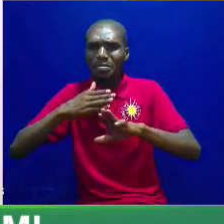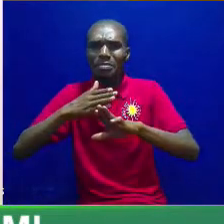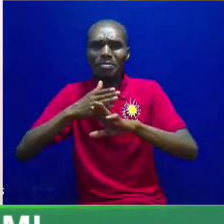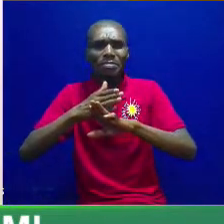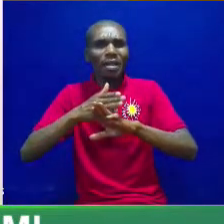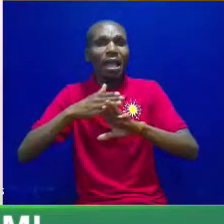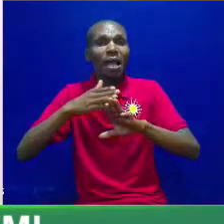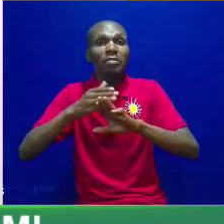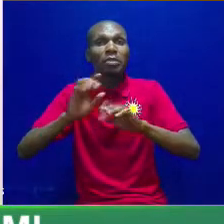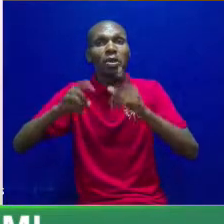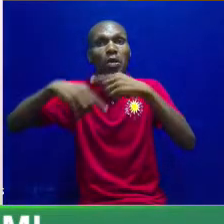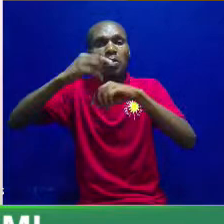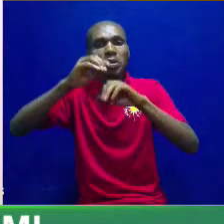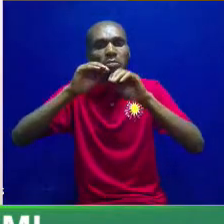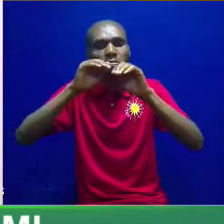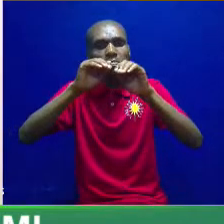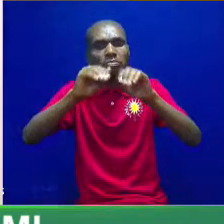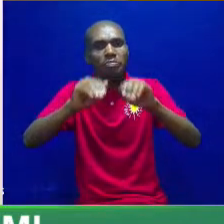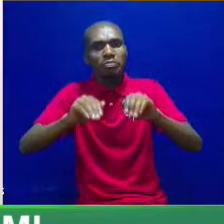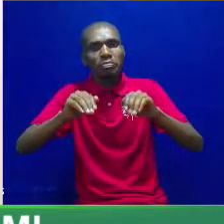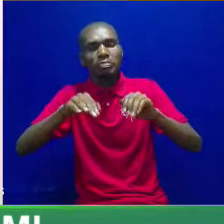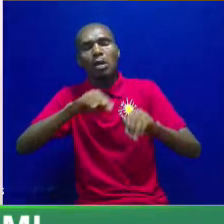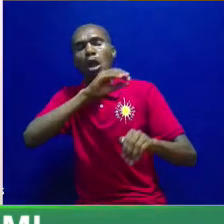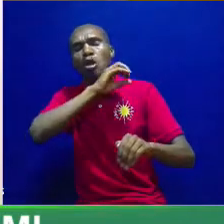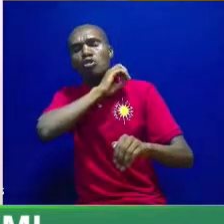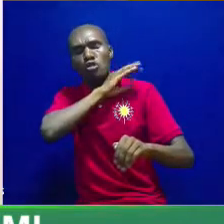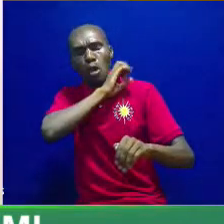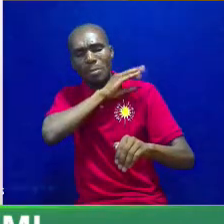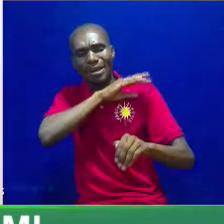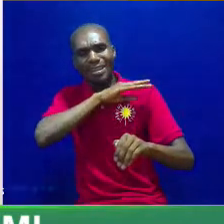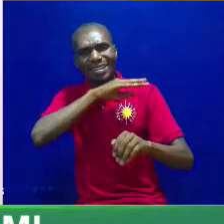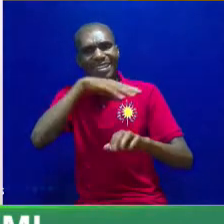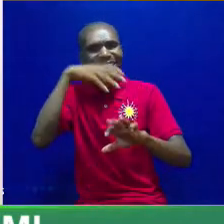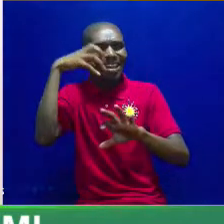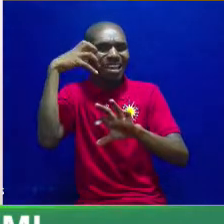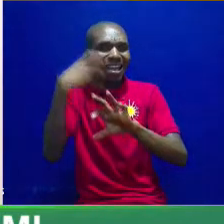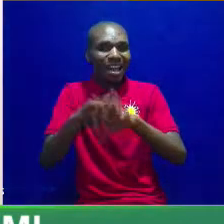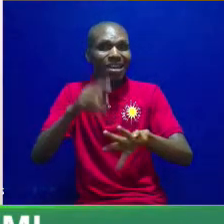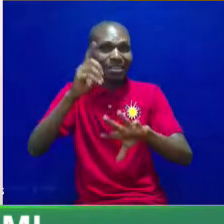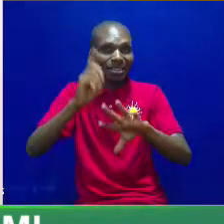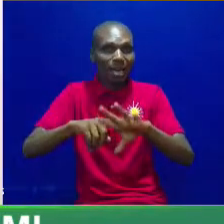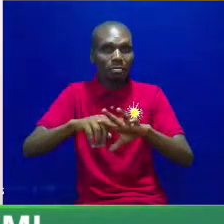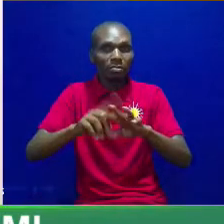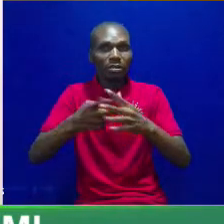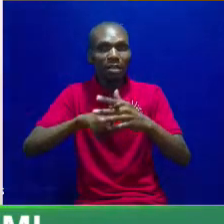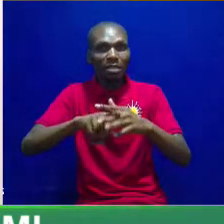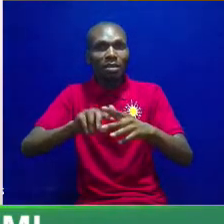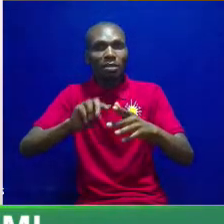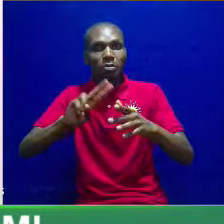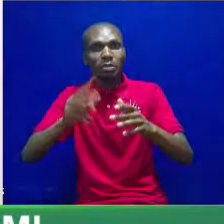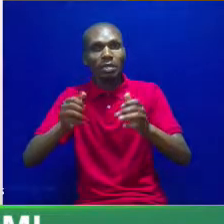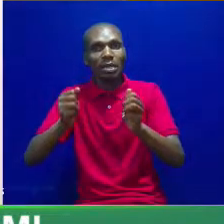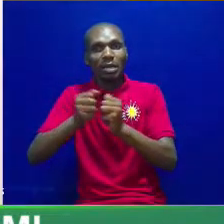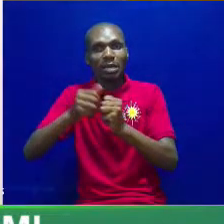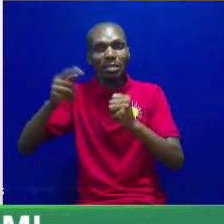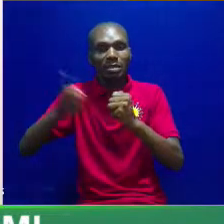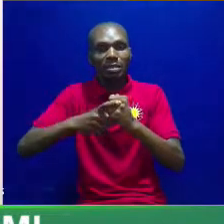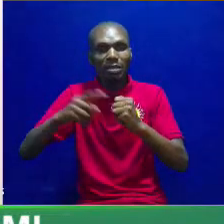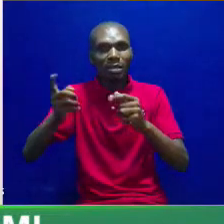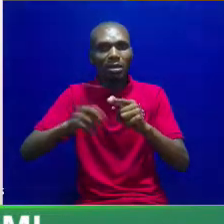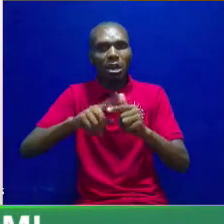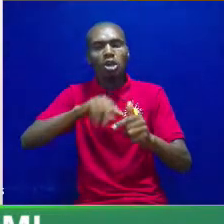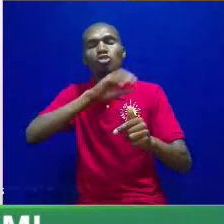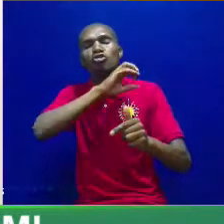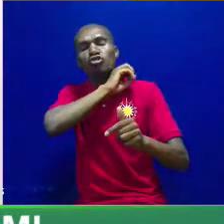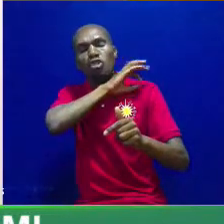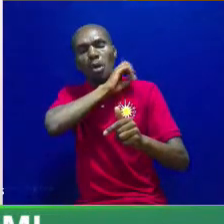kioboremo. Eki okia berege koba chinga chingo ngukuru mwaka wetu wibere na ikomi na isano nemo. Eki nekio ni kwa kia na chetuenu